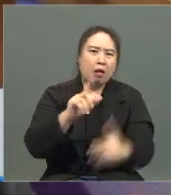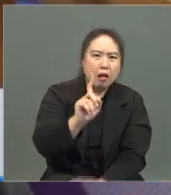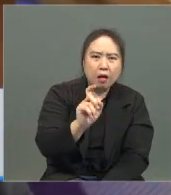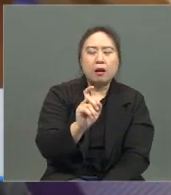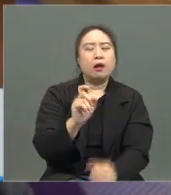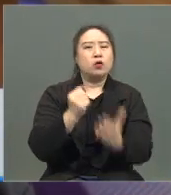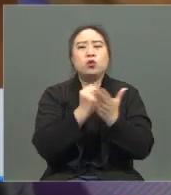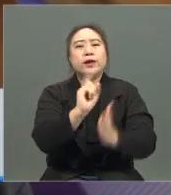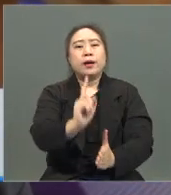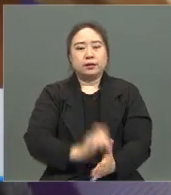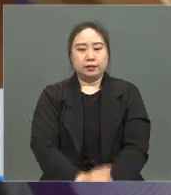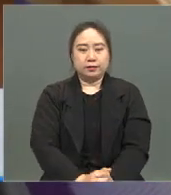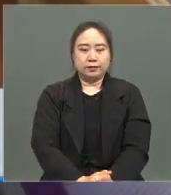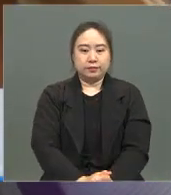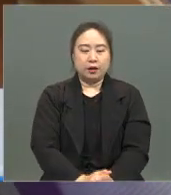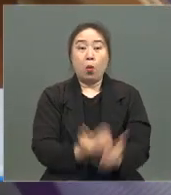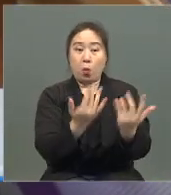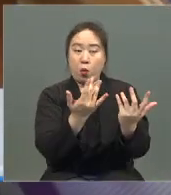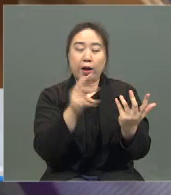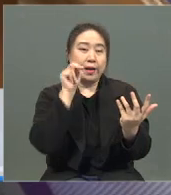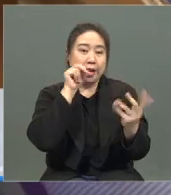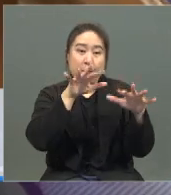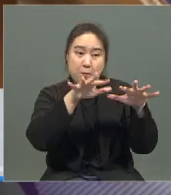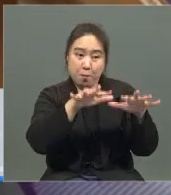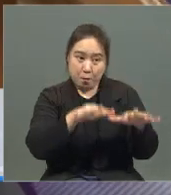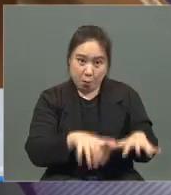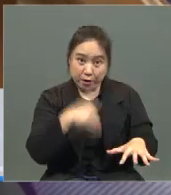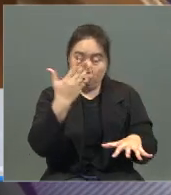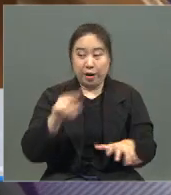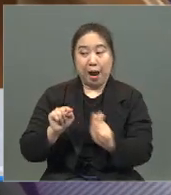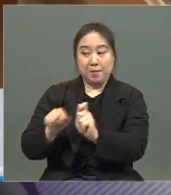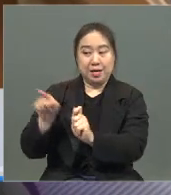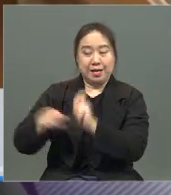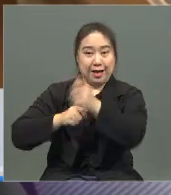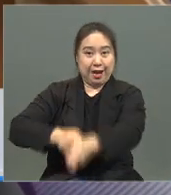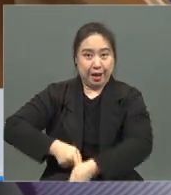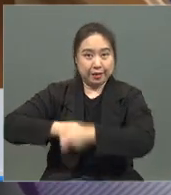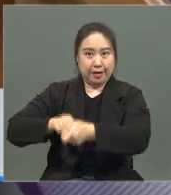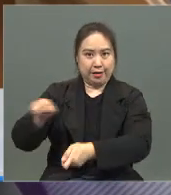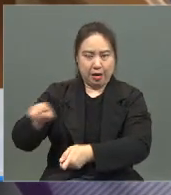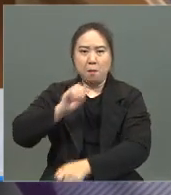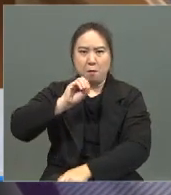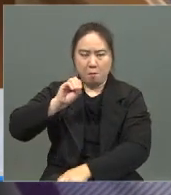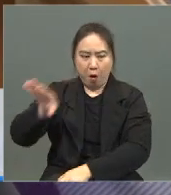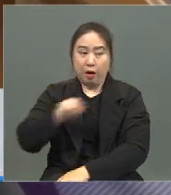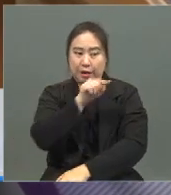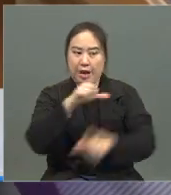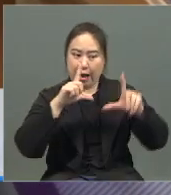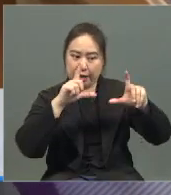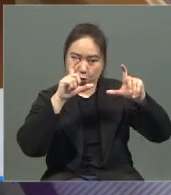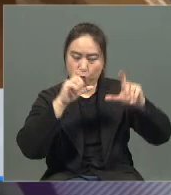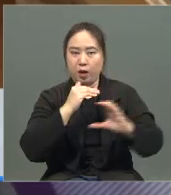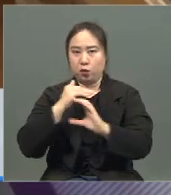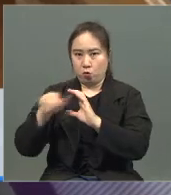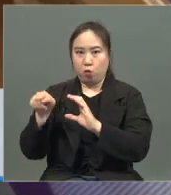งี้ย ก็รอให้น้ำแห้งก่อนแล้วก็ติดต่อกับเกษตรอำเภอก็จะบอกไอ้ถ่ายรูปทรงอะไรอย่างเงี้ย